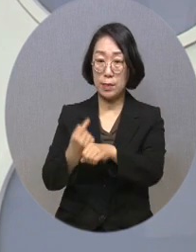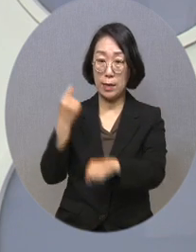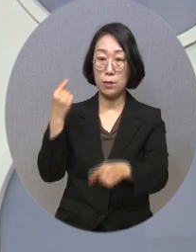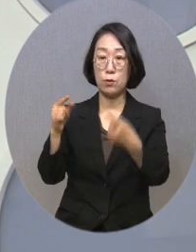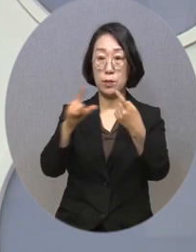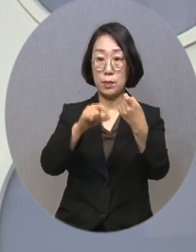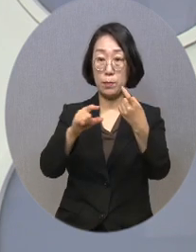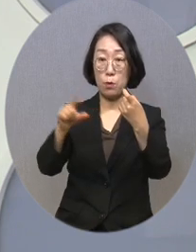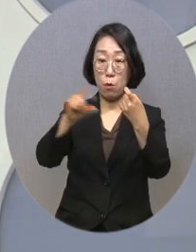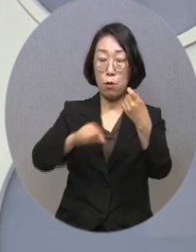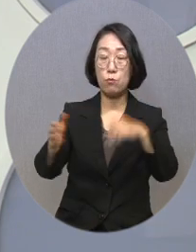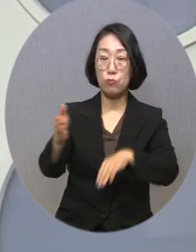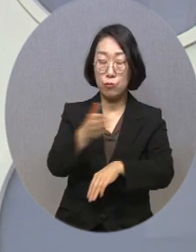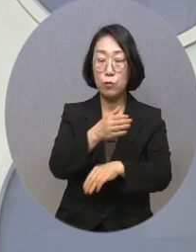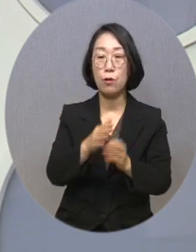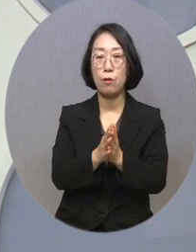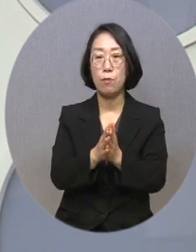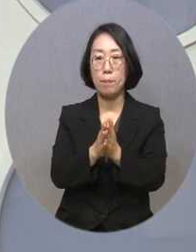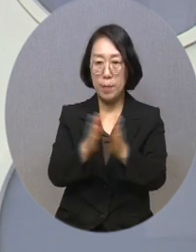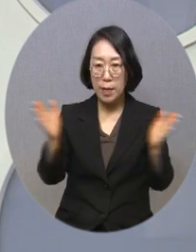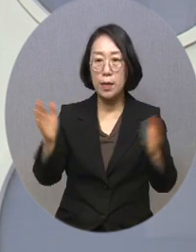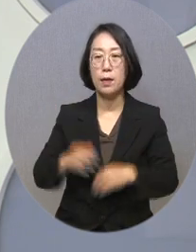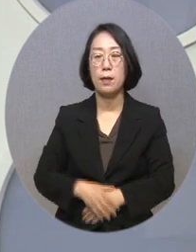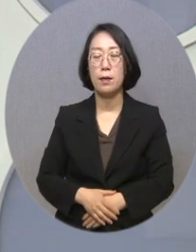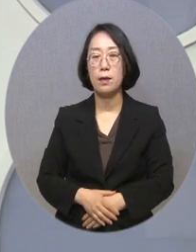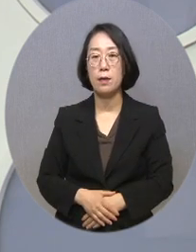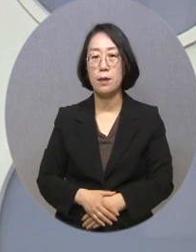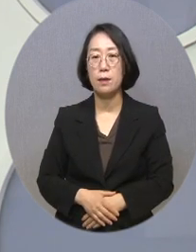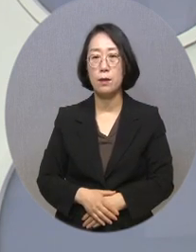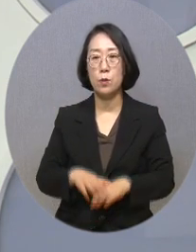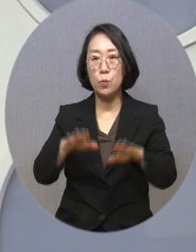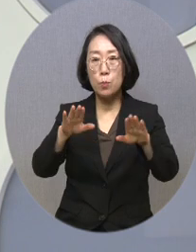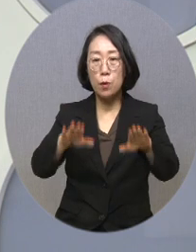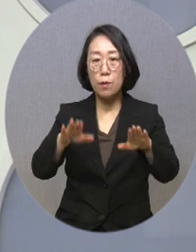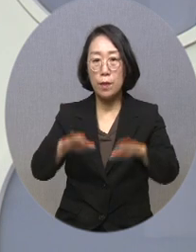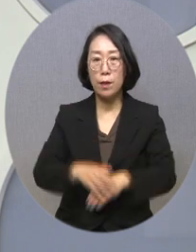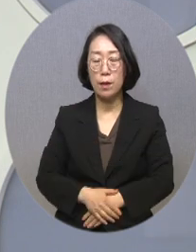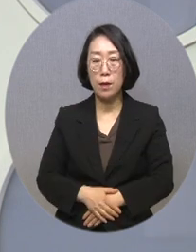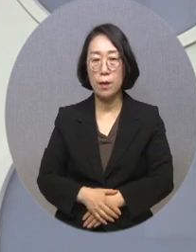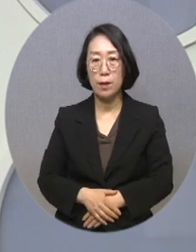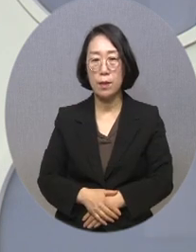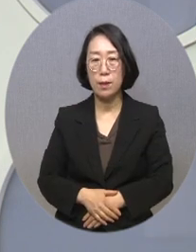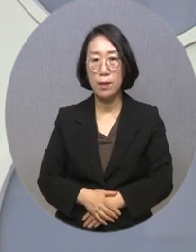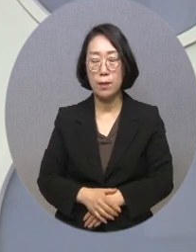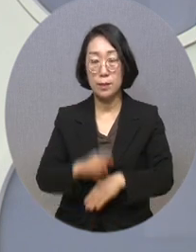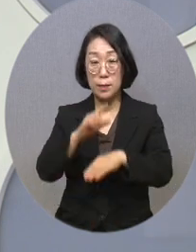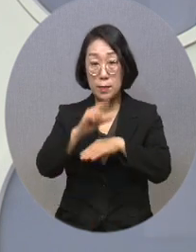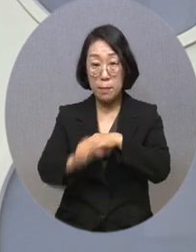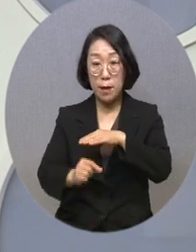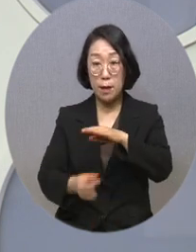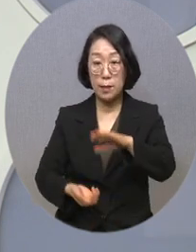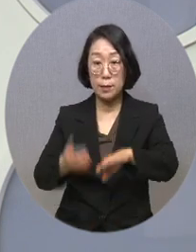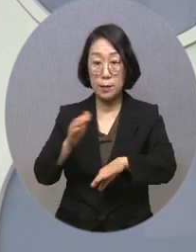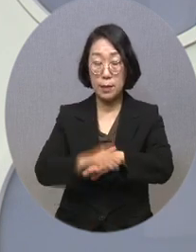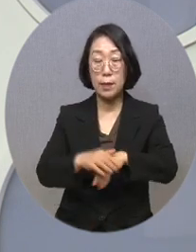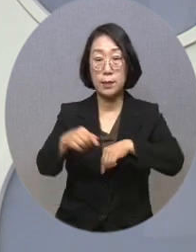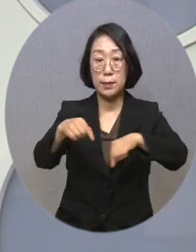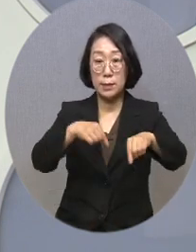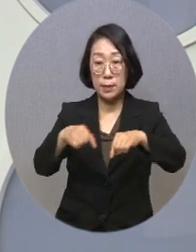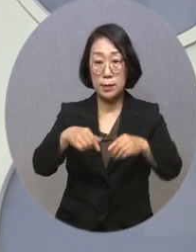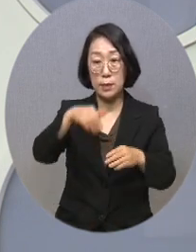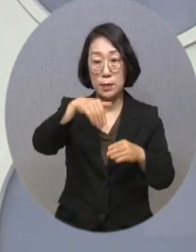11월부터 지금 진행해 왔고 요번에 이제 그 지방자치 이제